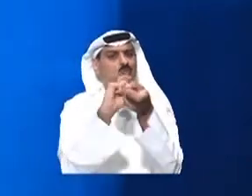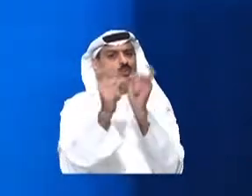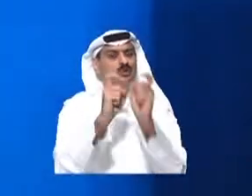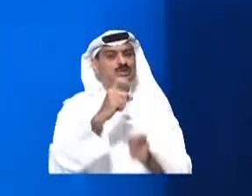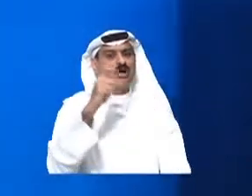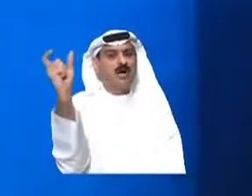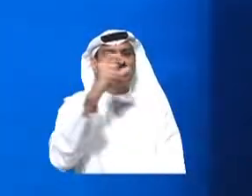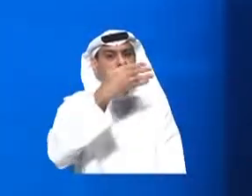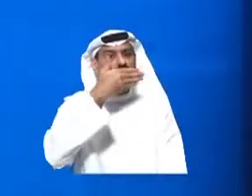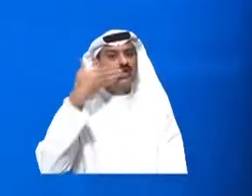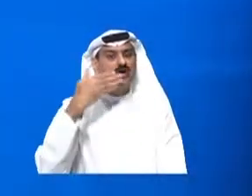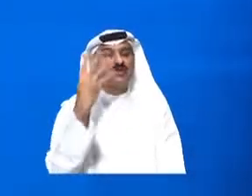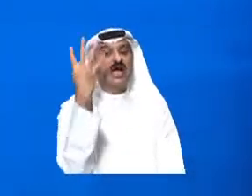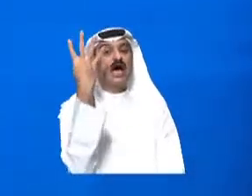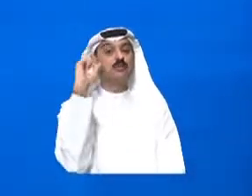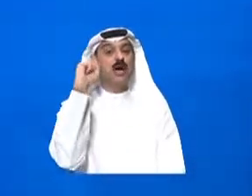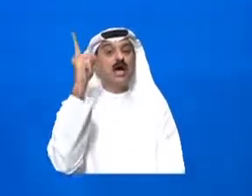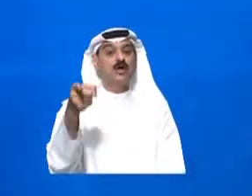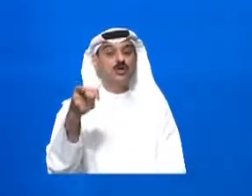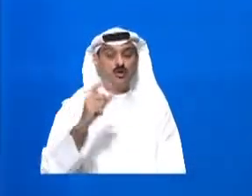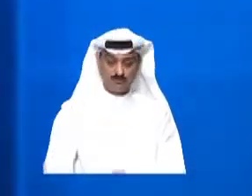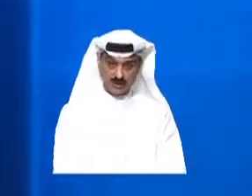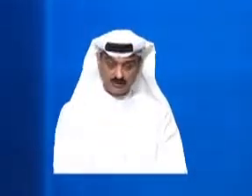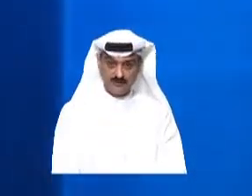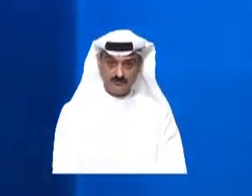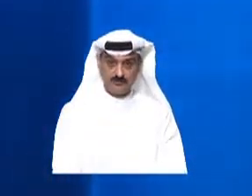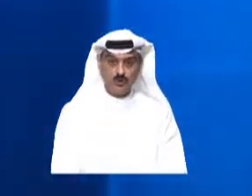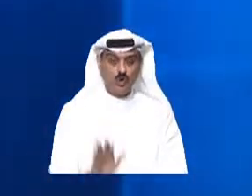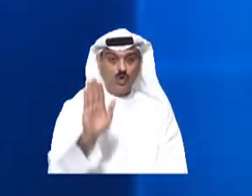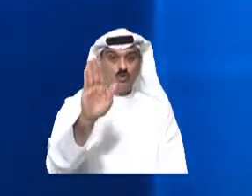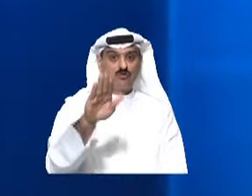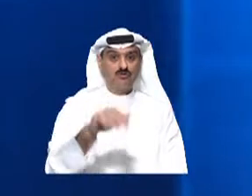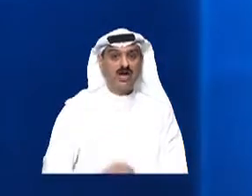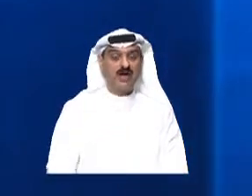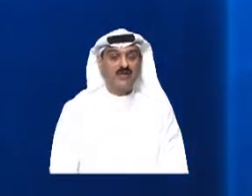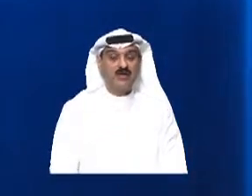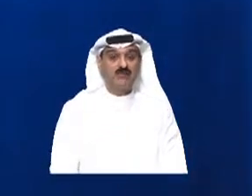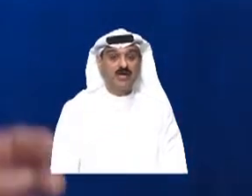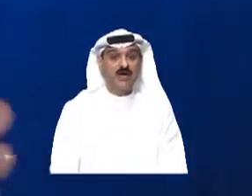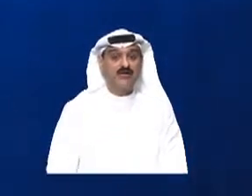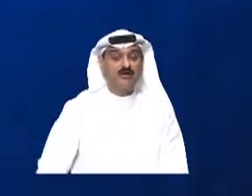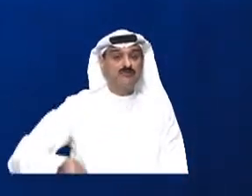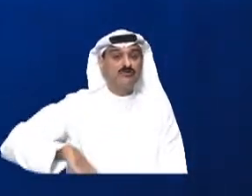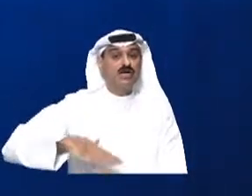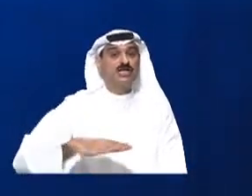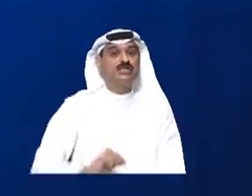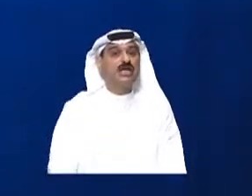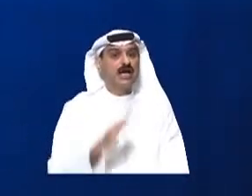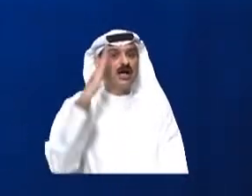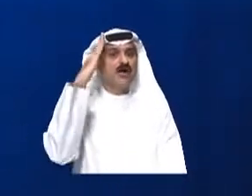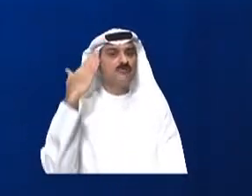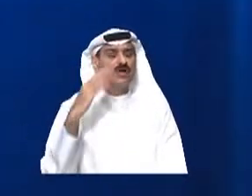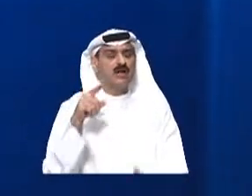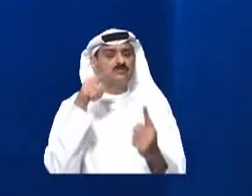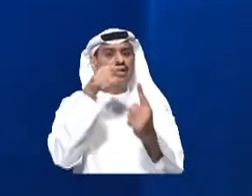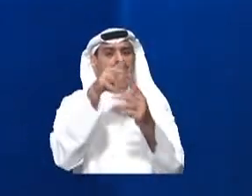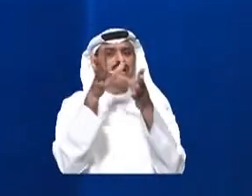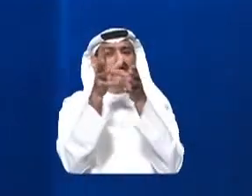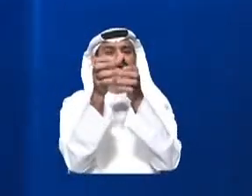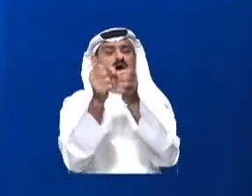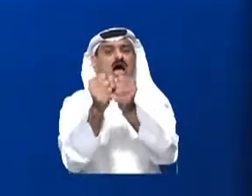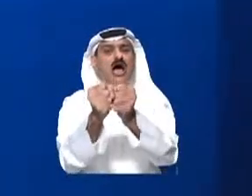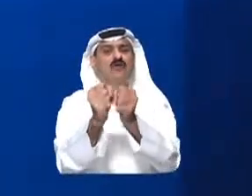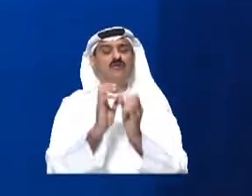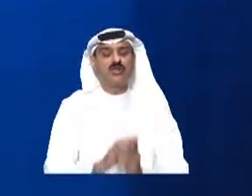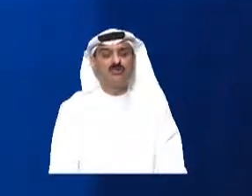على مدى 4 أيام برعاية وحضور الشيخ أمثال الأحمد الصباح، وتهدف إلى الحفاظ على